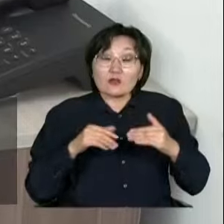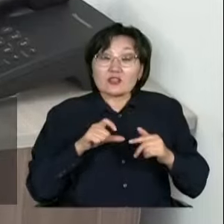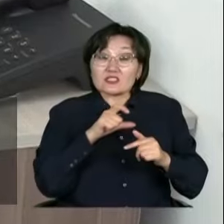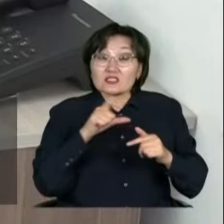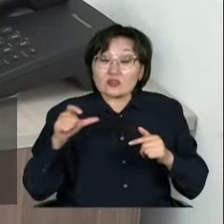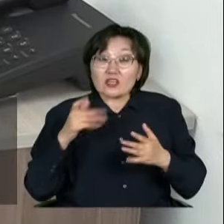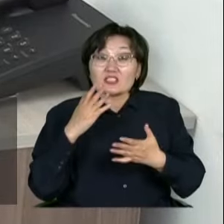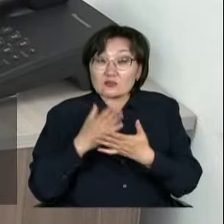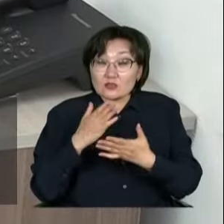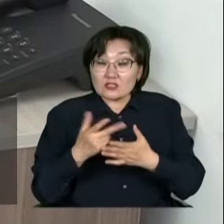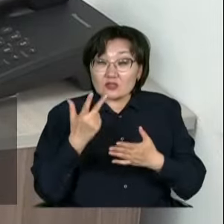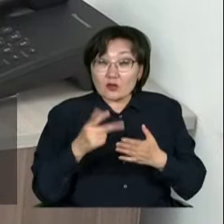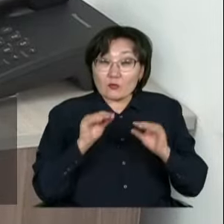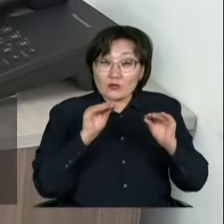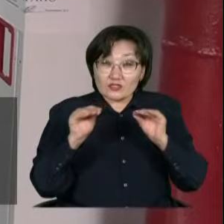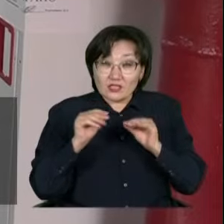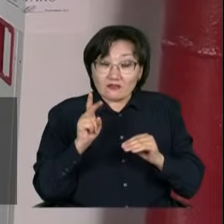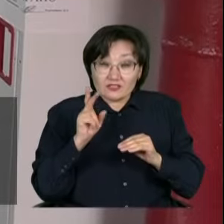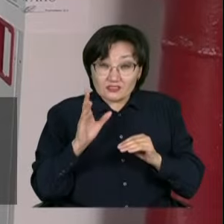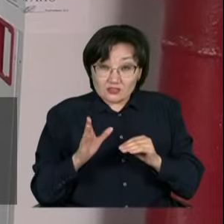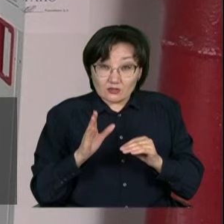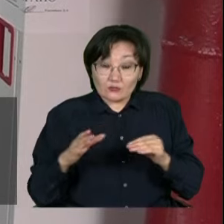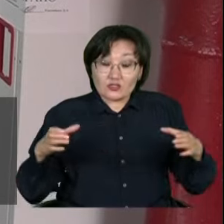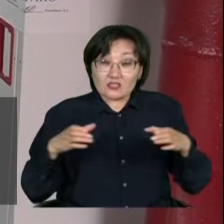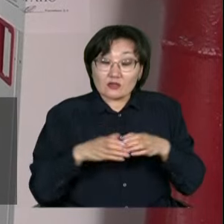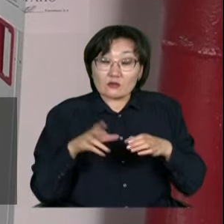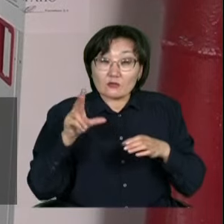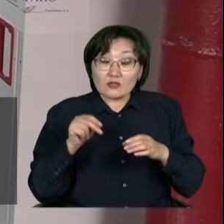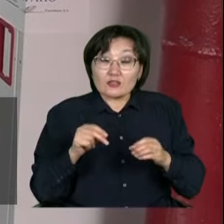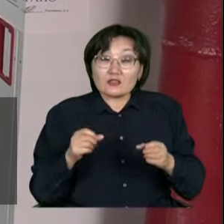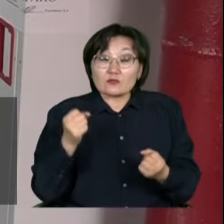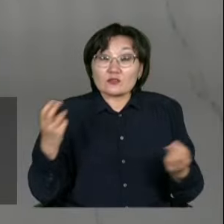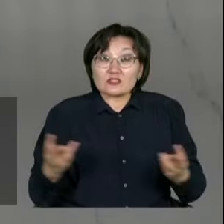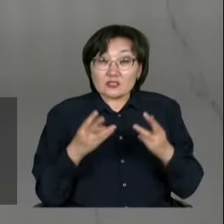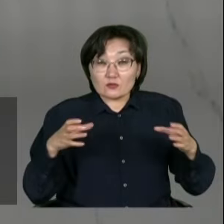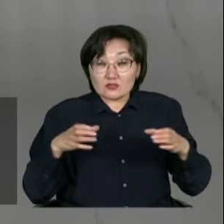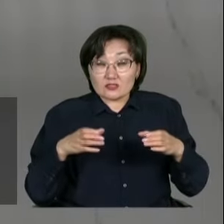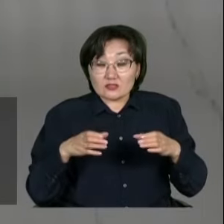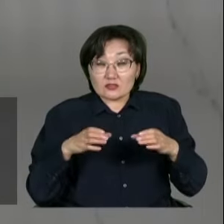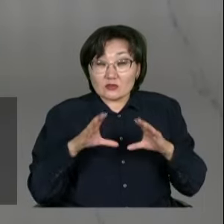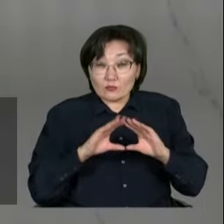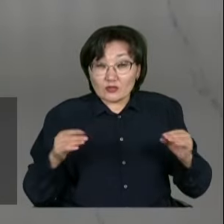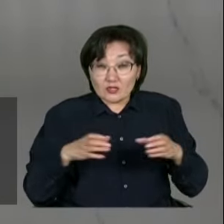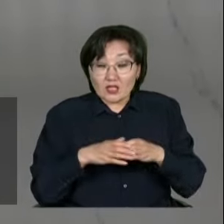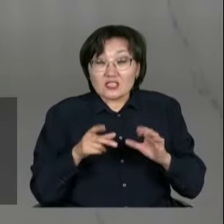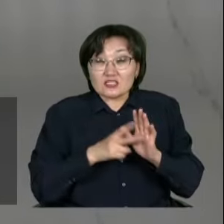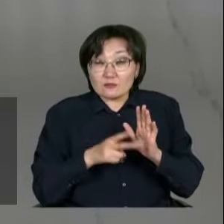также предусмотрены 3 благоустроенные квартиры. Штатная численность пожарного депо около 70